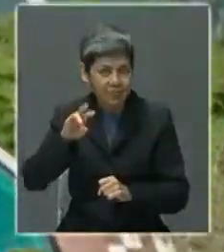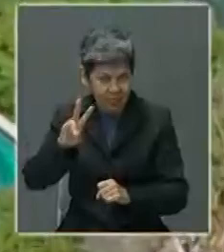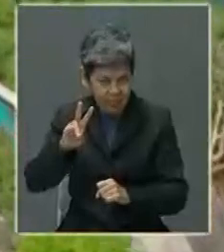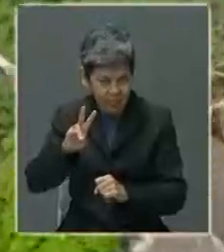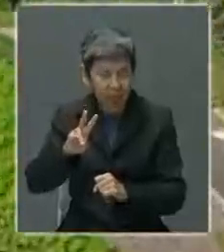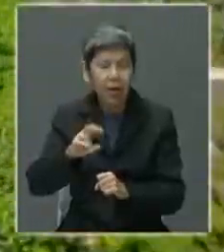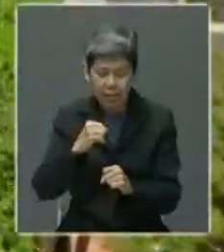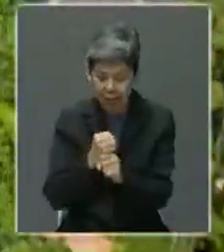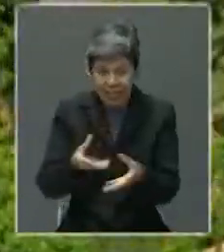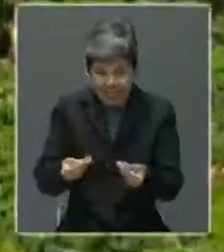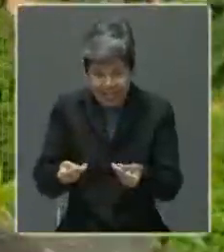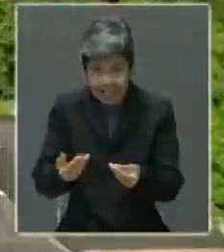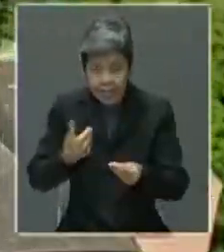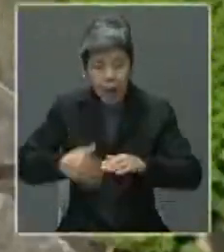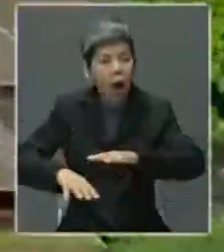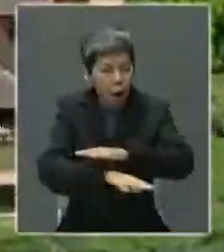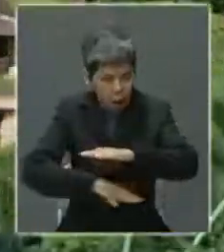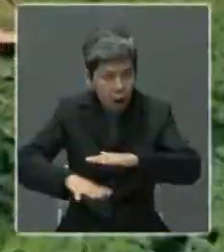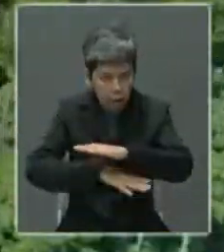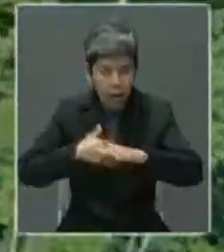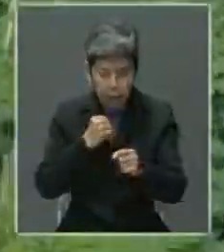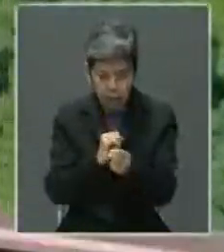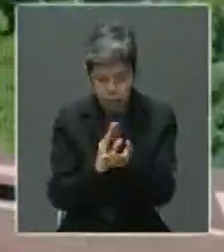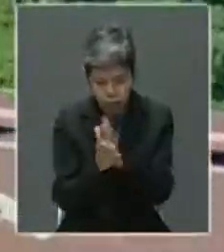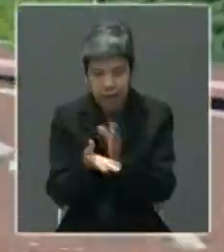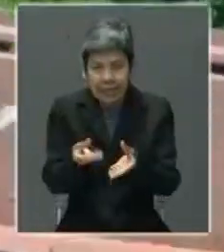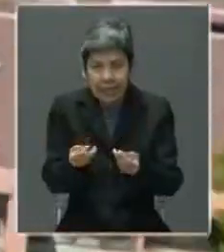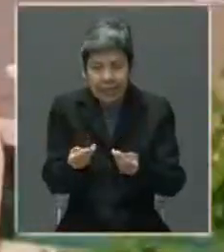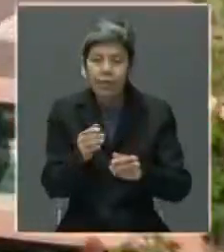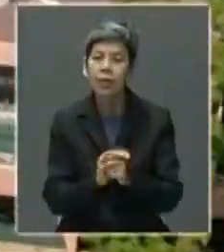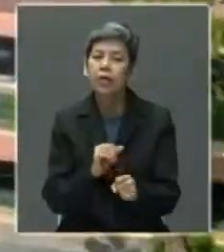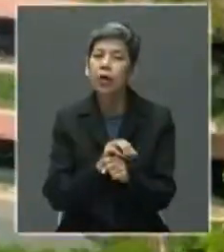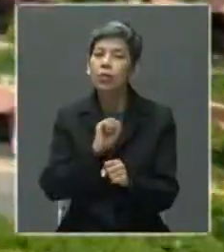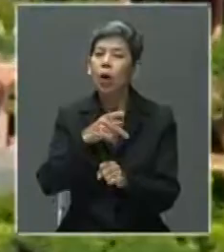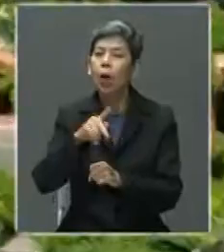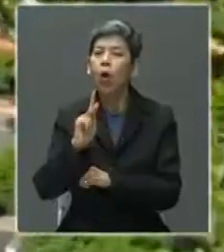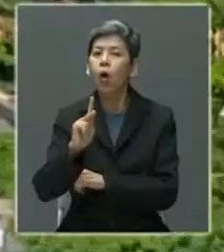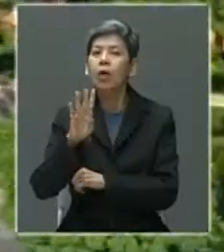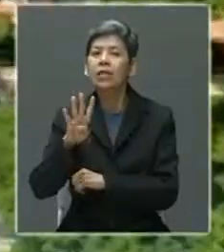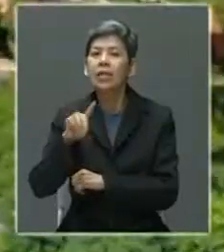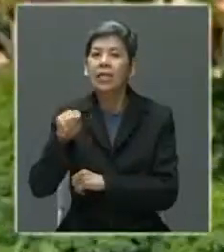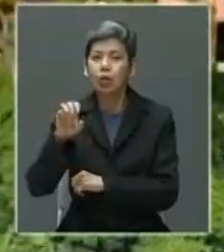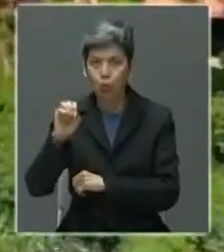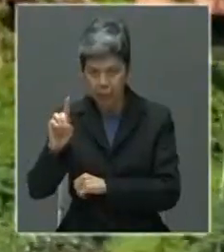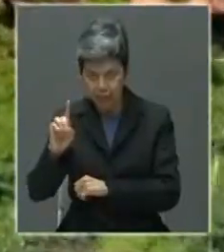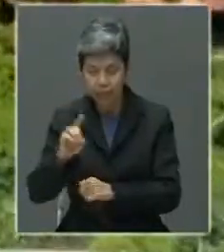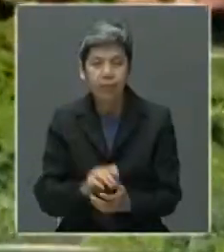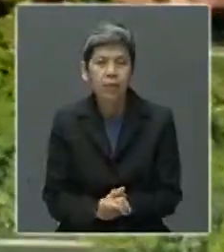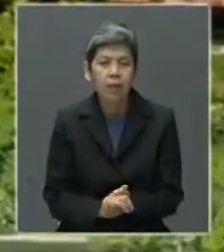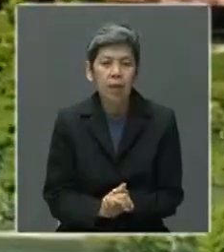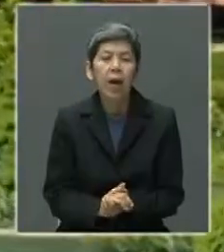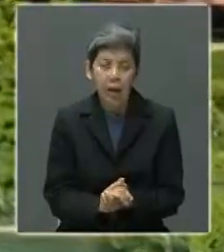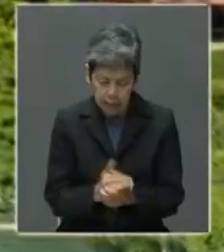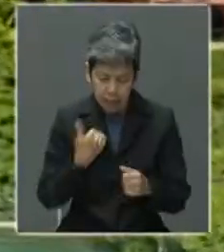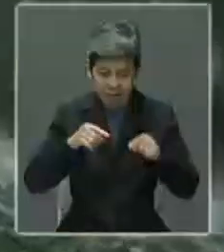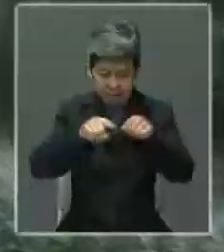2497และทับที่ดินที่มีหลักฐานการปฏิรูปที่ดินหรือที่เรียกว่าสปก. 4-01รวมทั้งโฉ